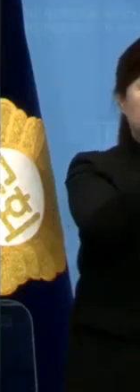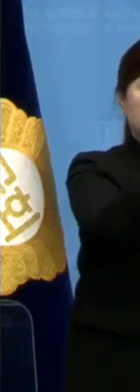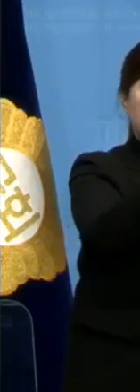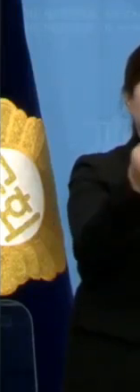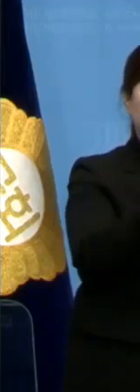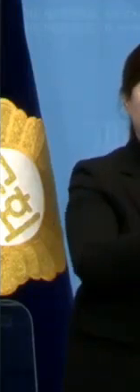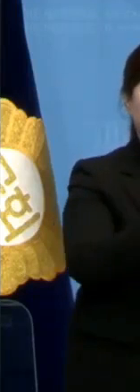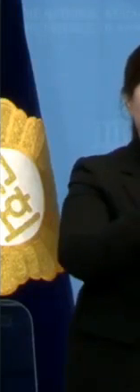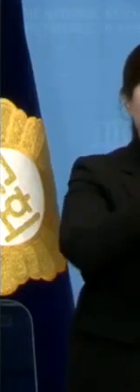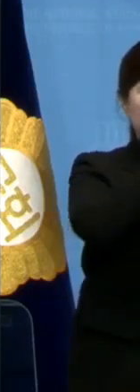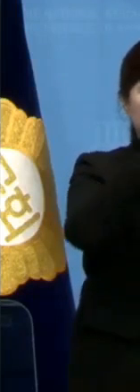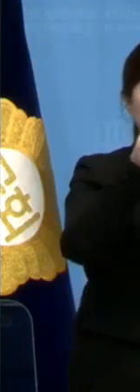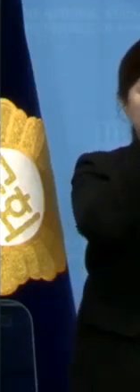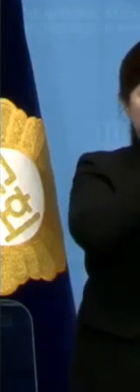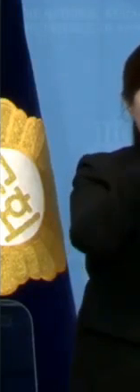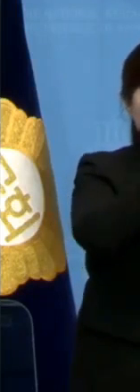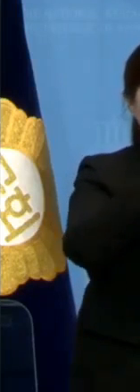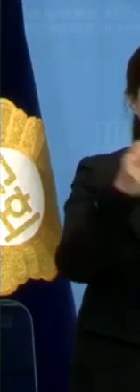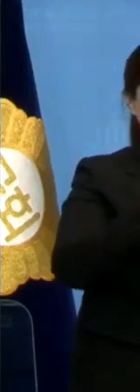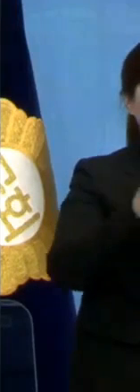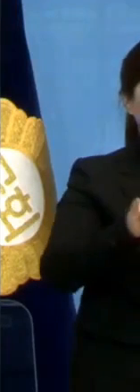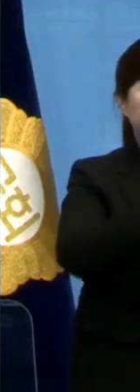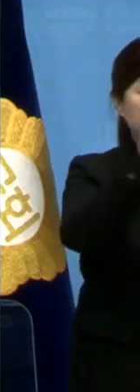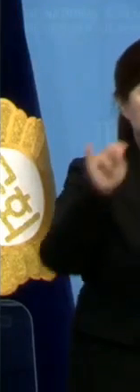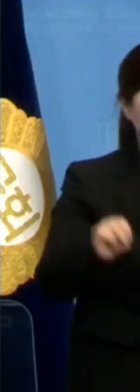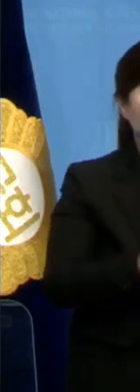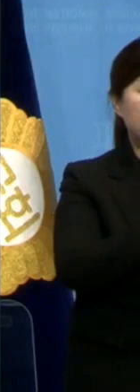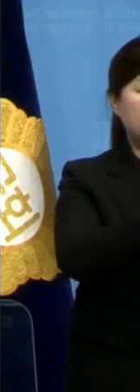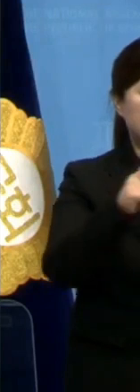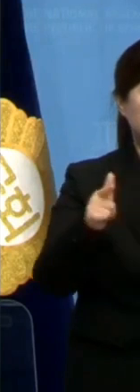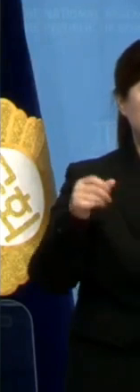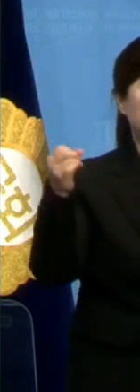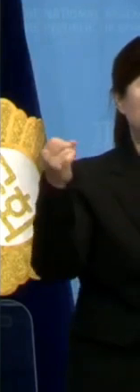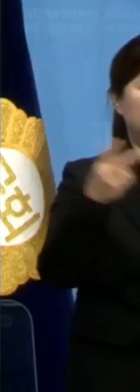2003년도에 사스, 2009년도에 신종 인플루엔자, 그리고